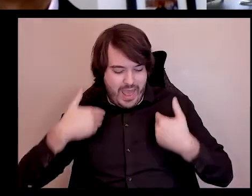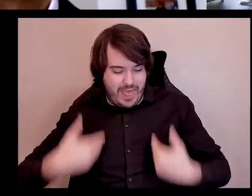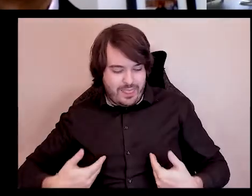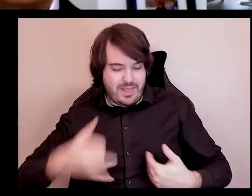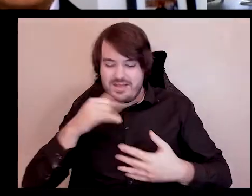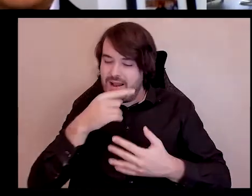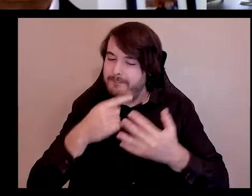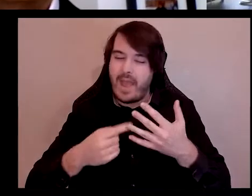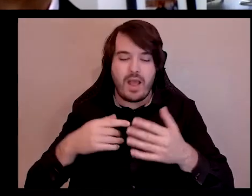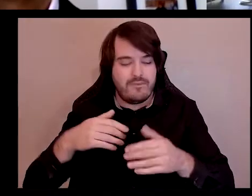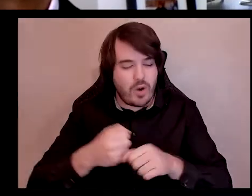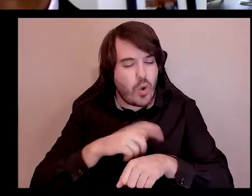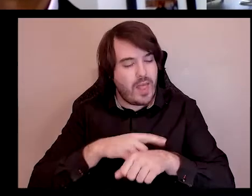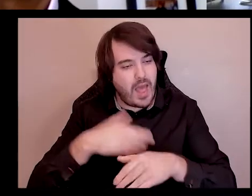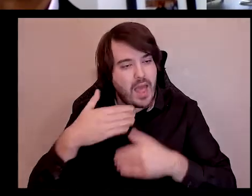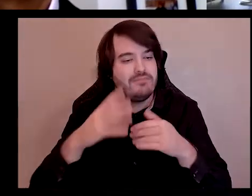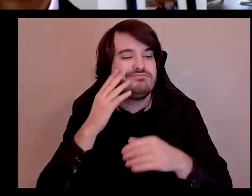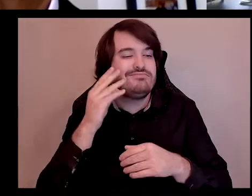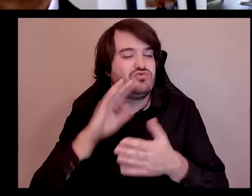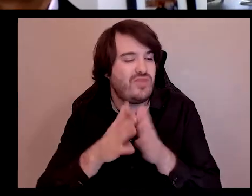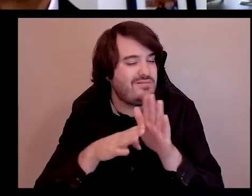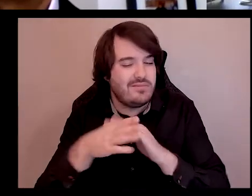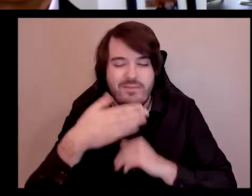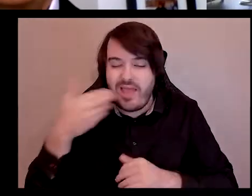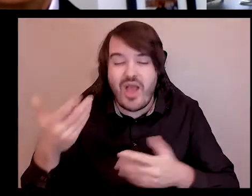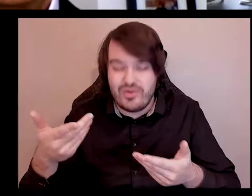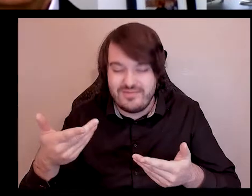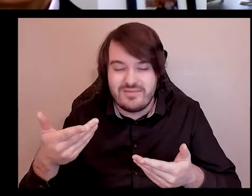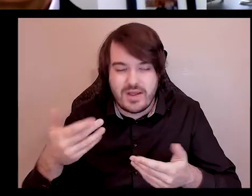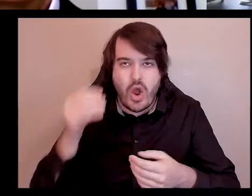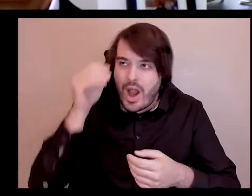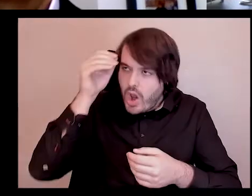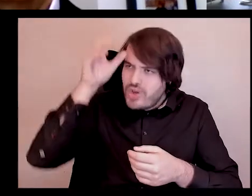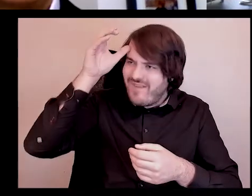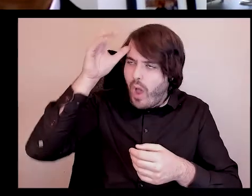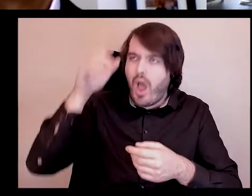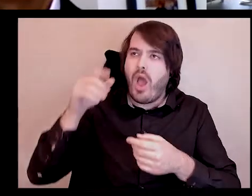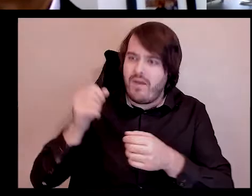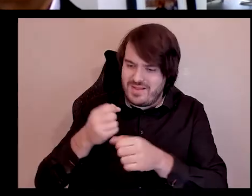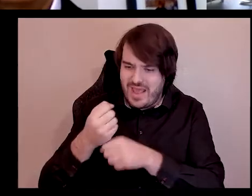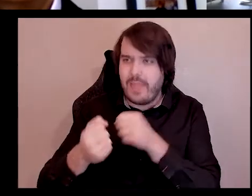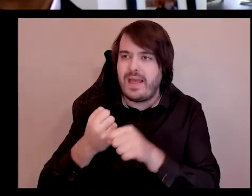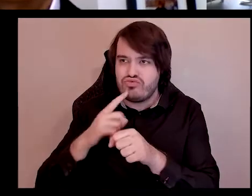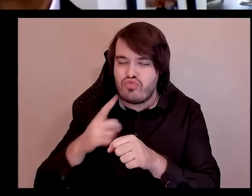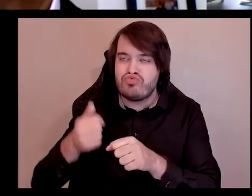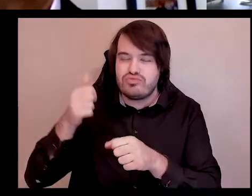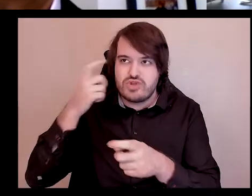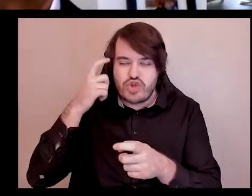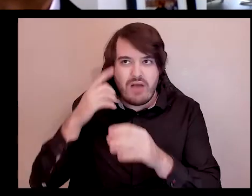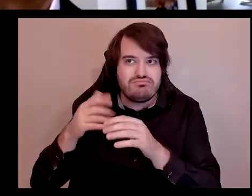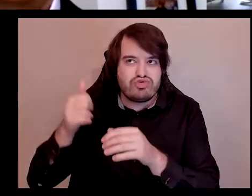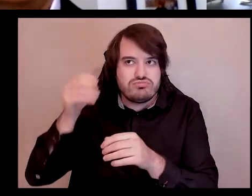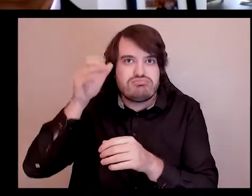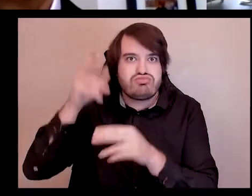Savoir-faire, savoir-être, ce sont des éléments qui s'acquièrent avec le temps. Le savoir, tout court, aussi se